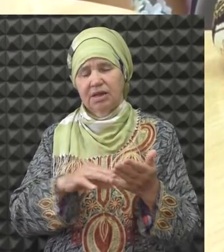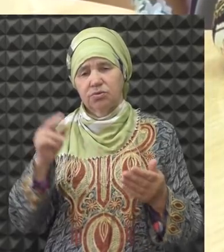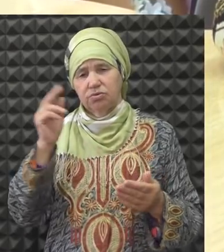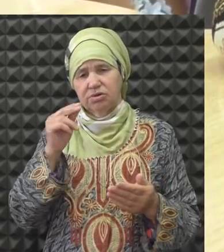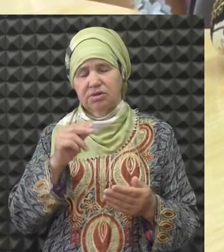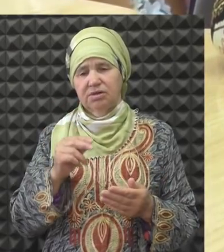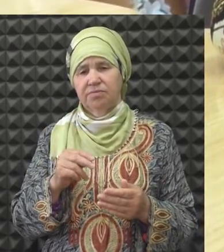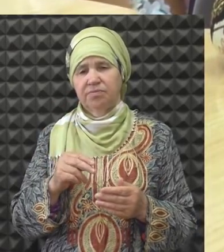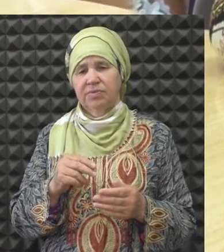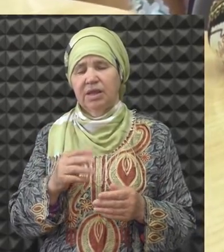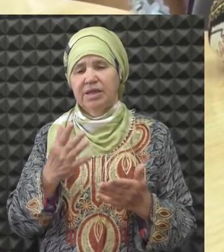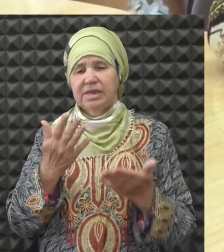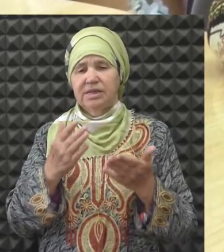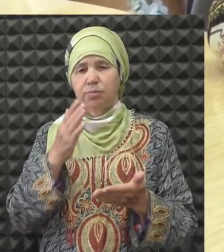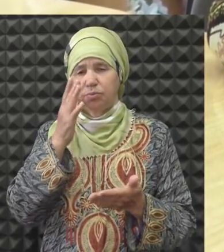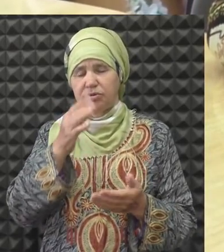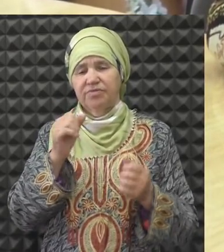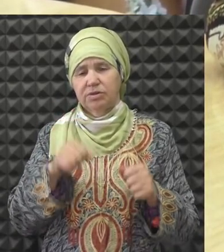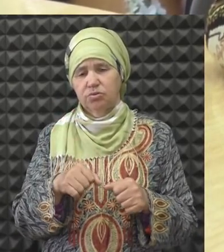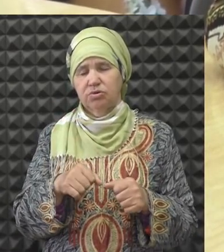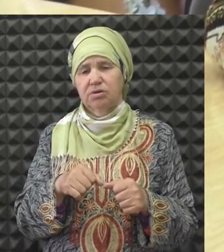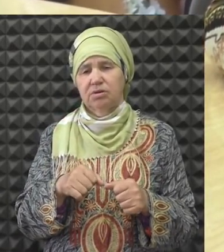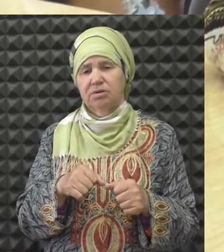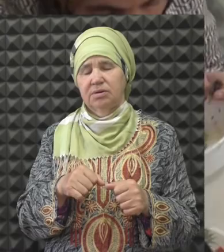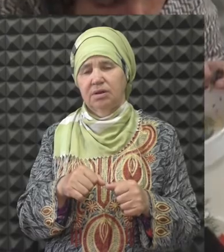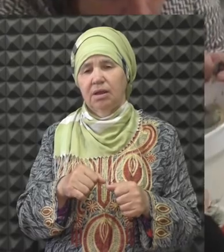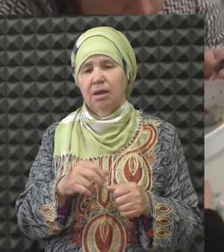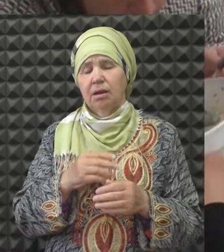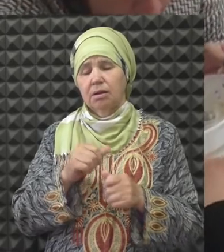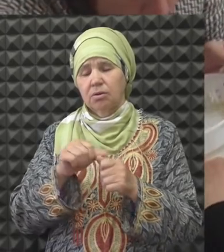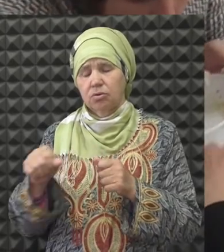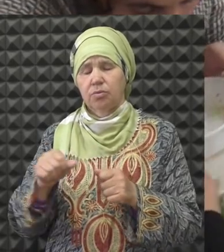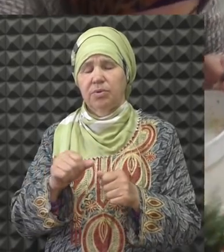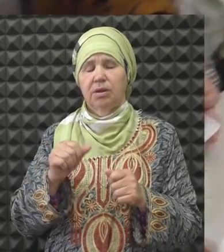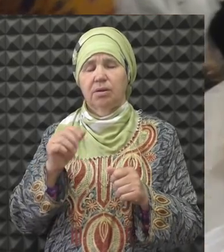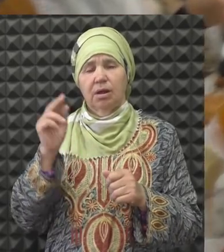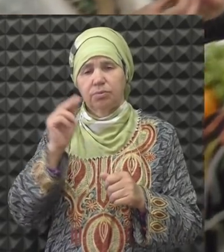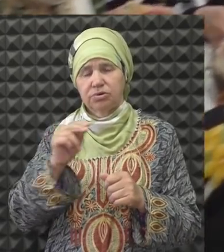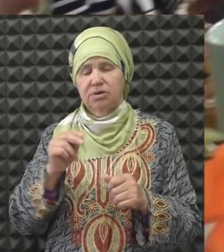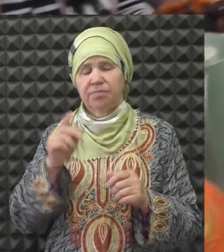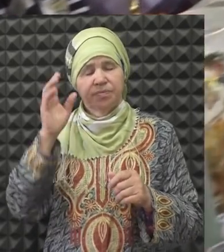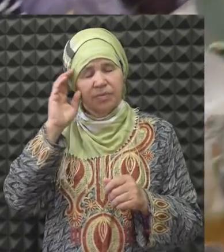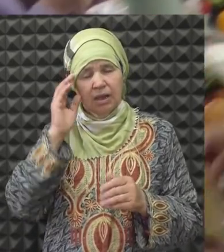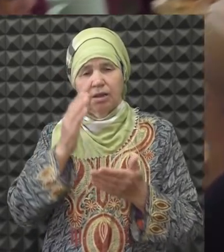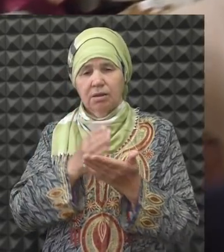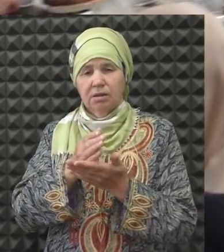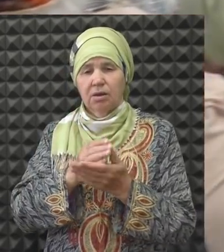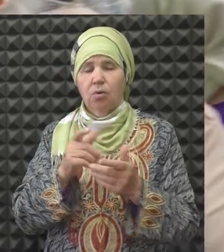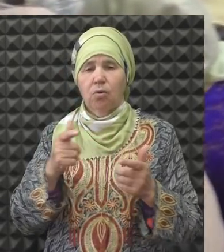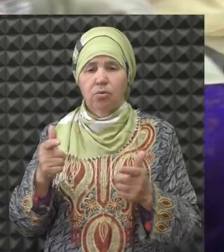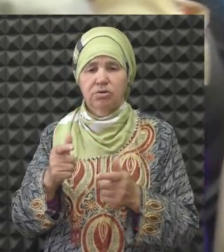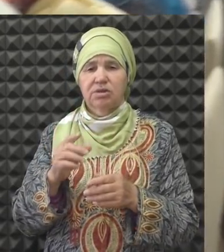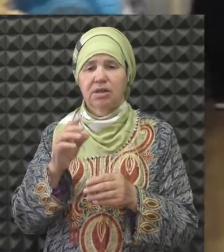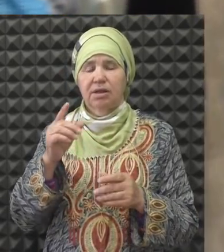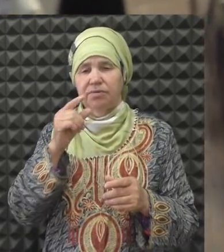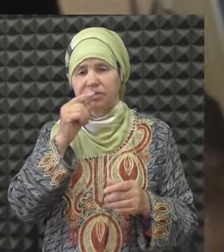приехать и дальше учиться, как бы, если возможность такая будет. Помимо обучения и массажных процедур во время Рамадана, слушатели курсов,